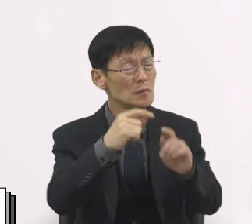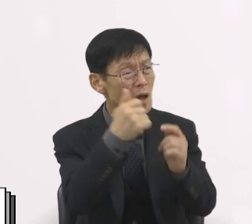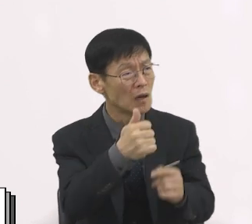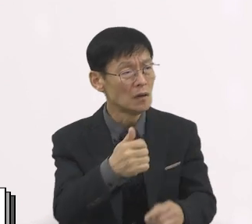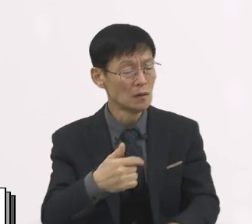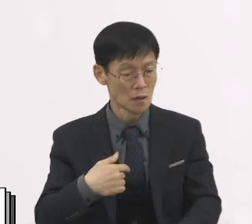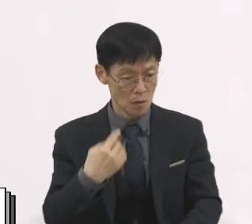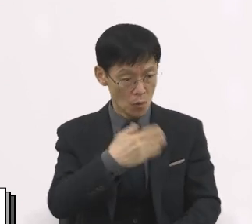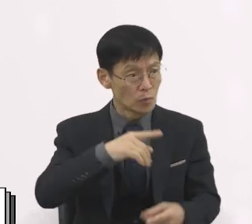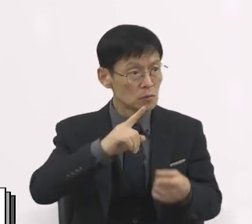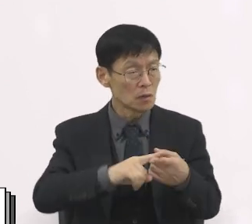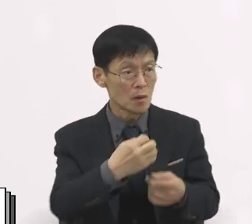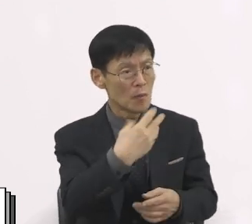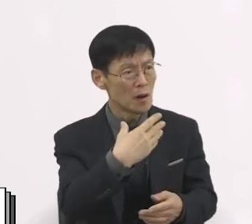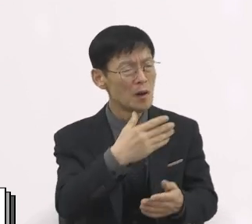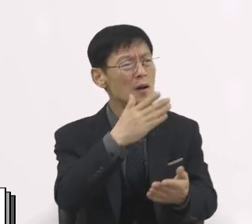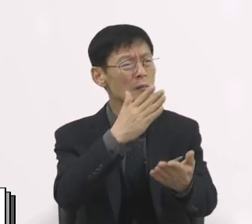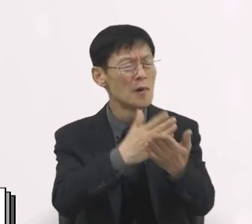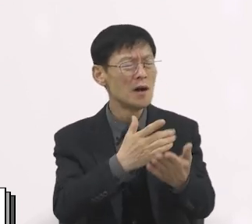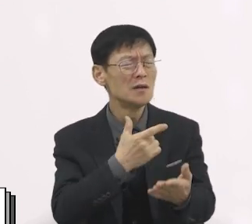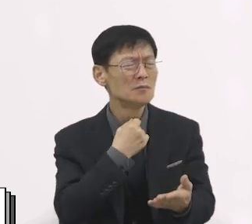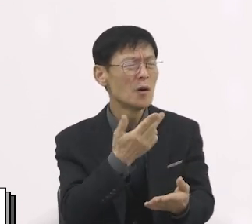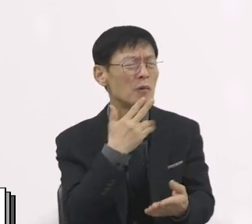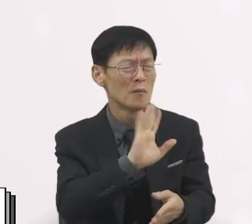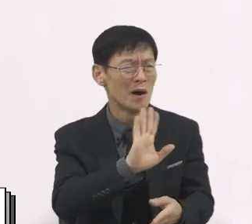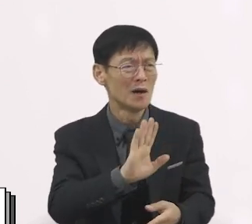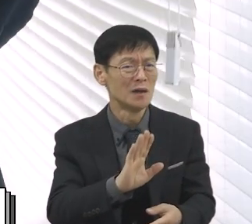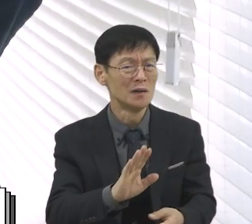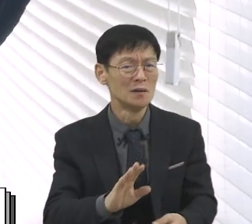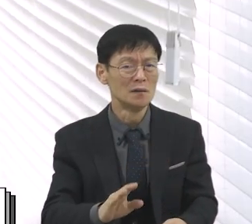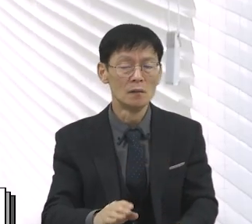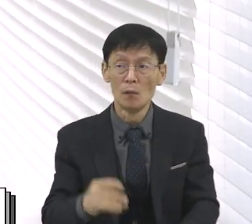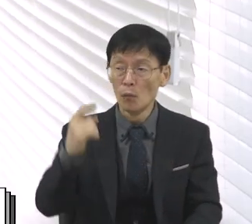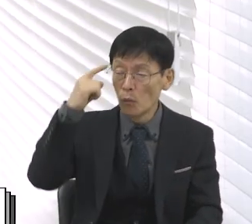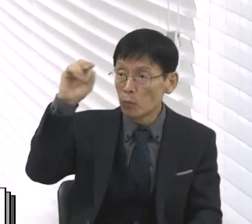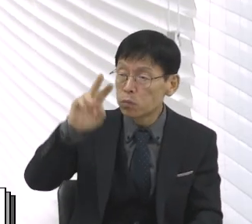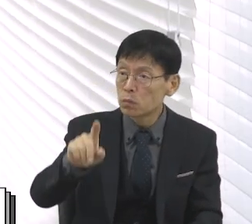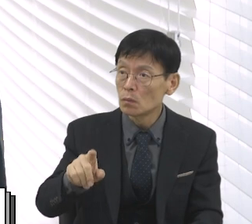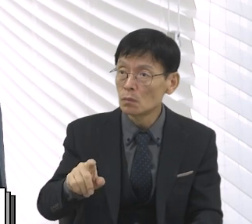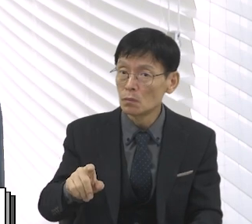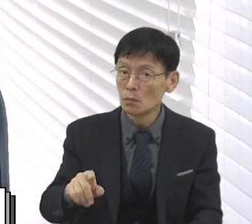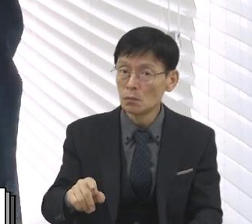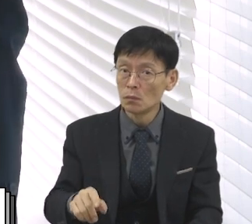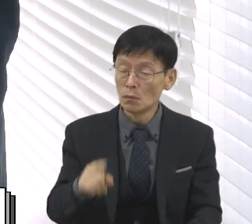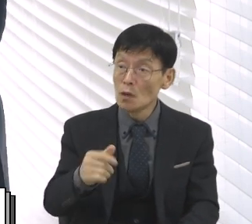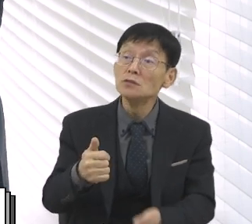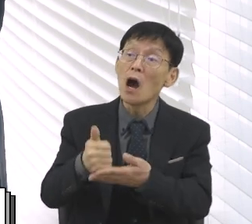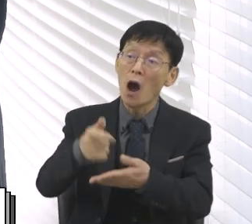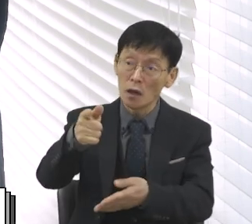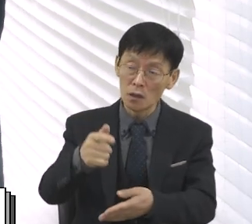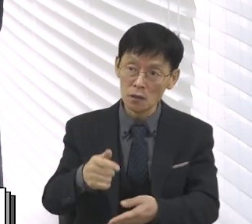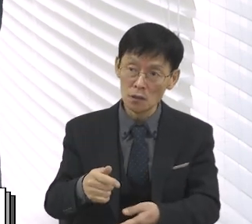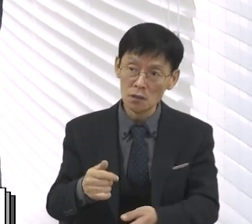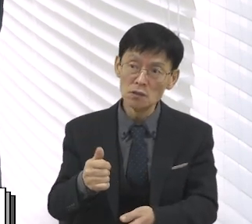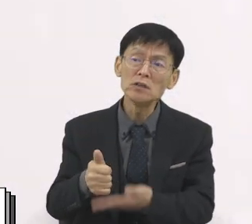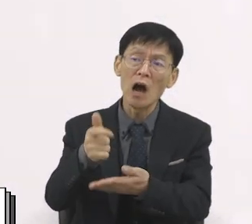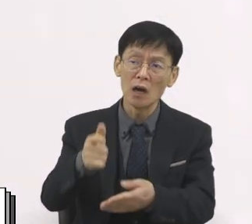팀장님, 제 몸에 대한 얘기는 듣고 싶지 않습니다. 아니, 왜 그래? 칭찬하는